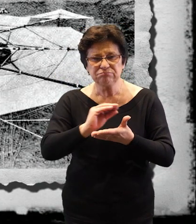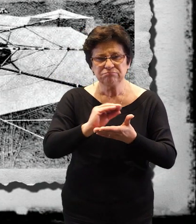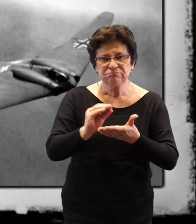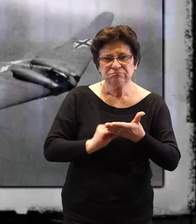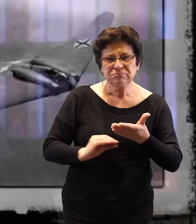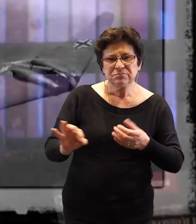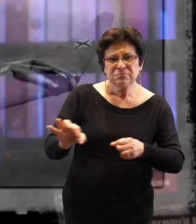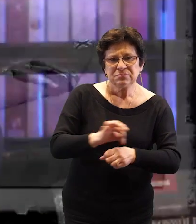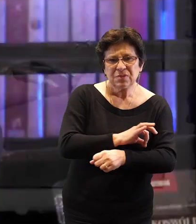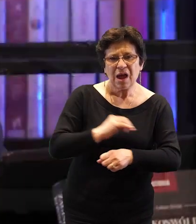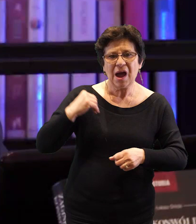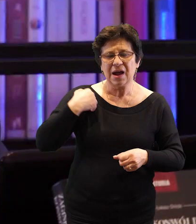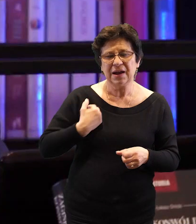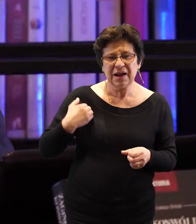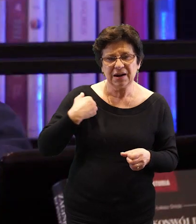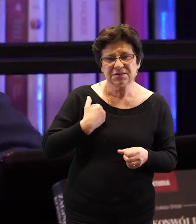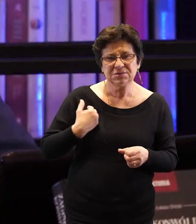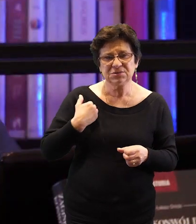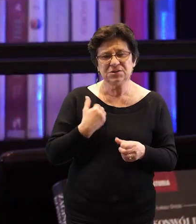dole angielski.